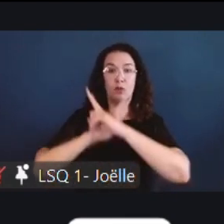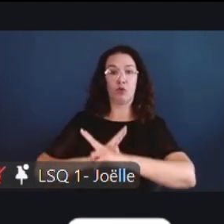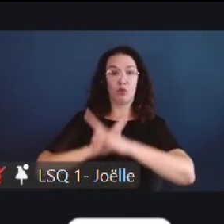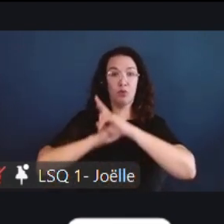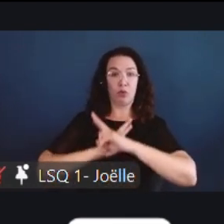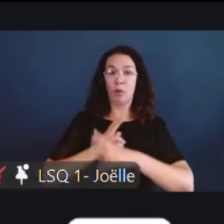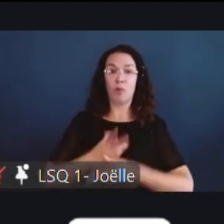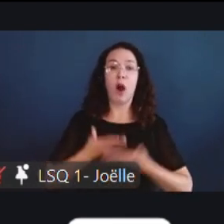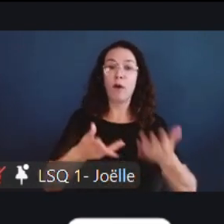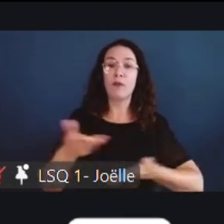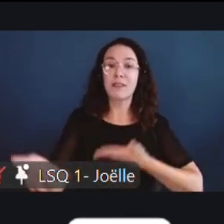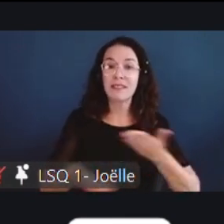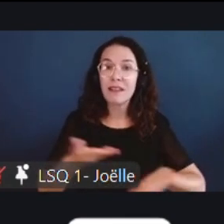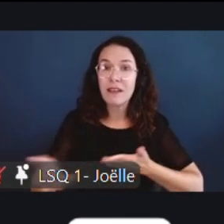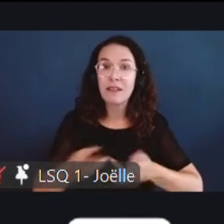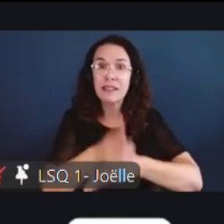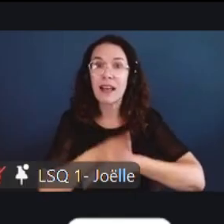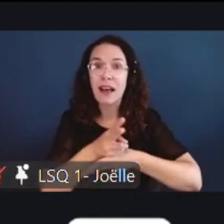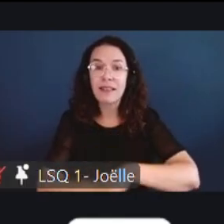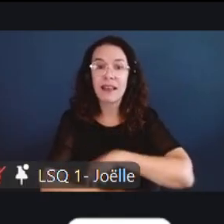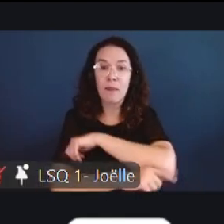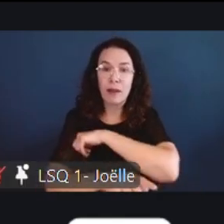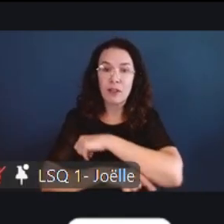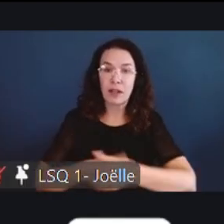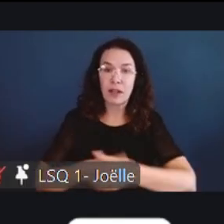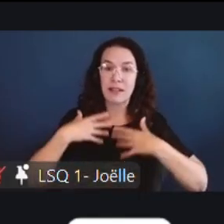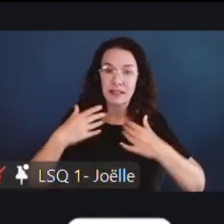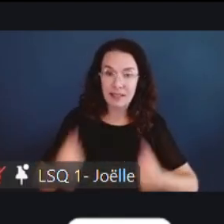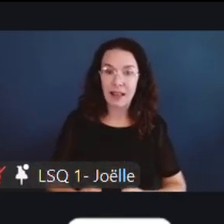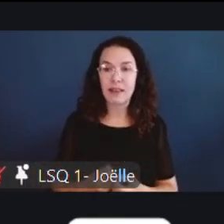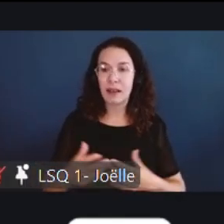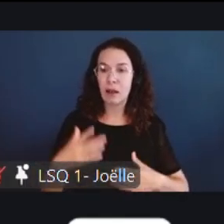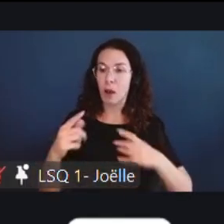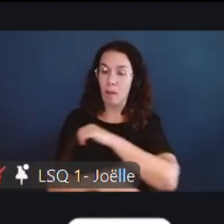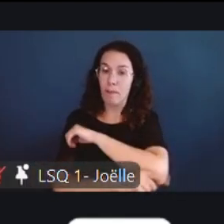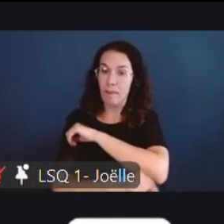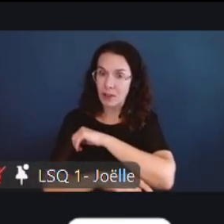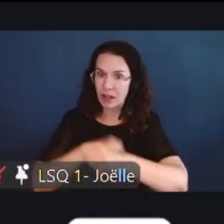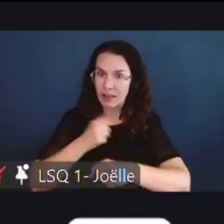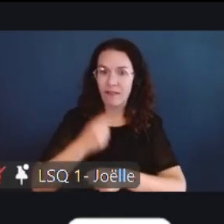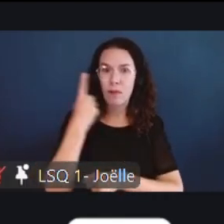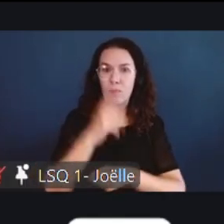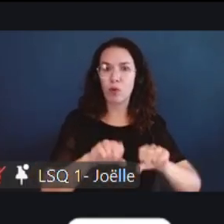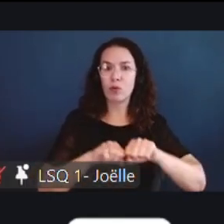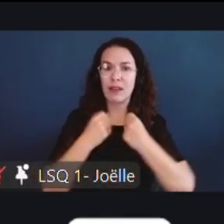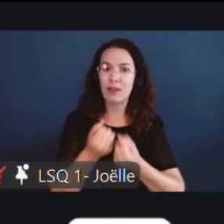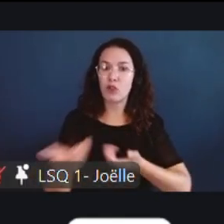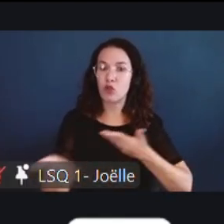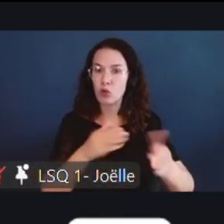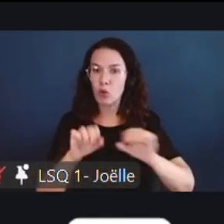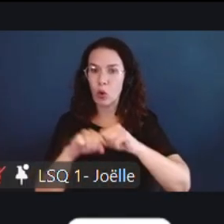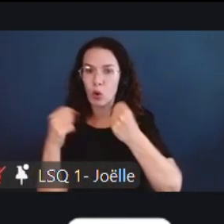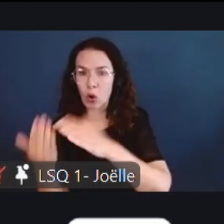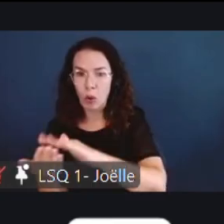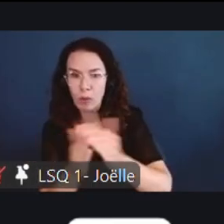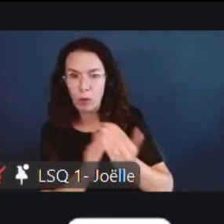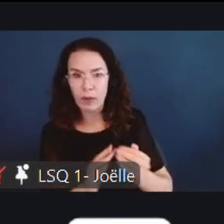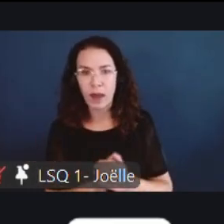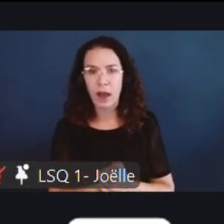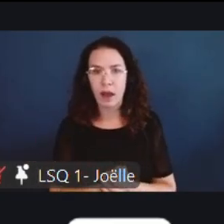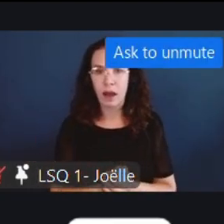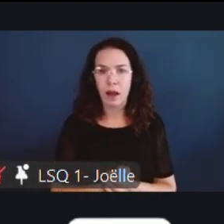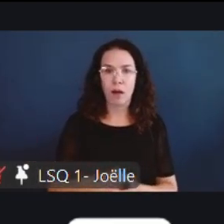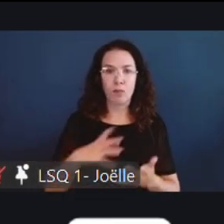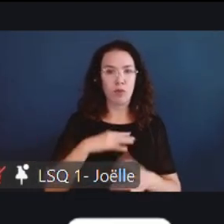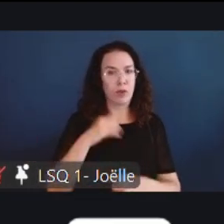soins de santé, personnel de la santé, personnel des services sociaux communautaires, personnel non mentionné travaillant